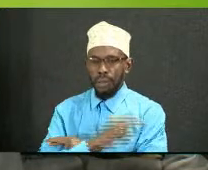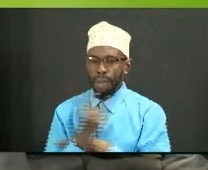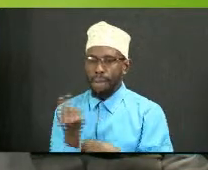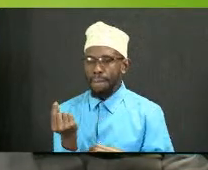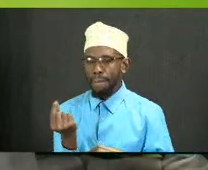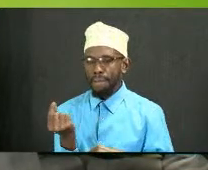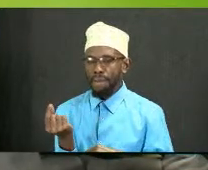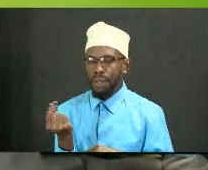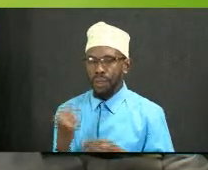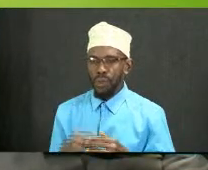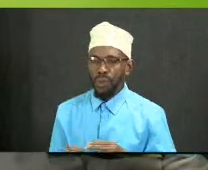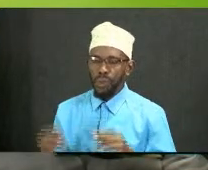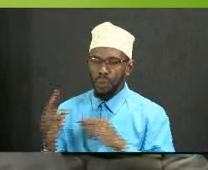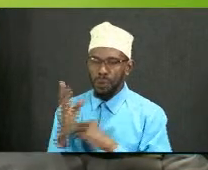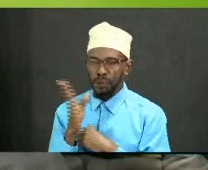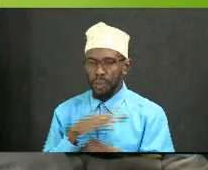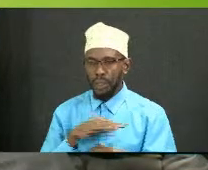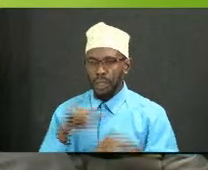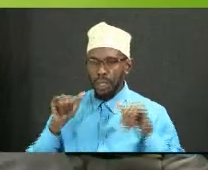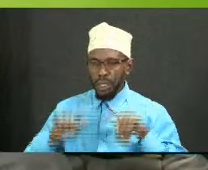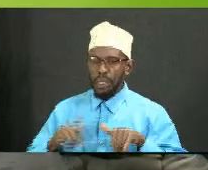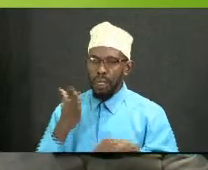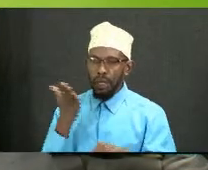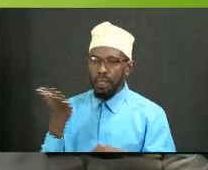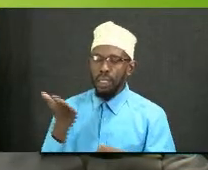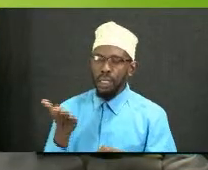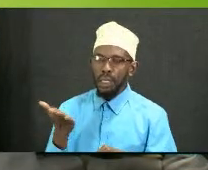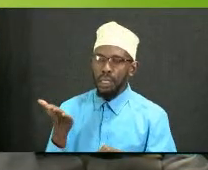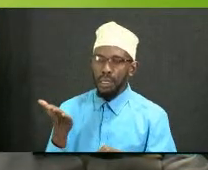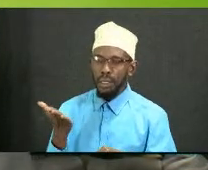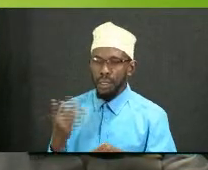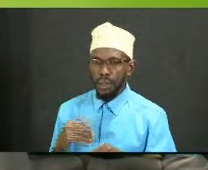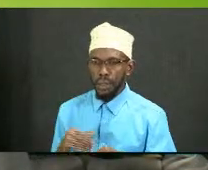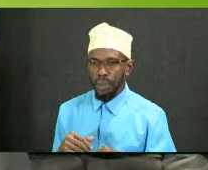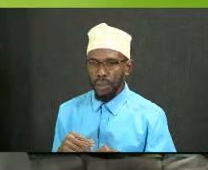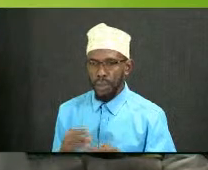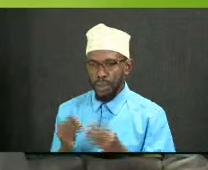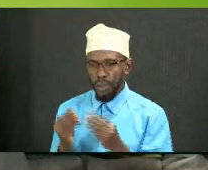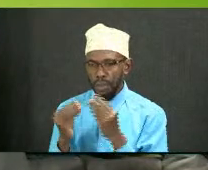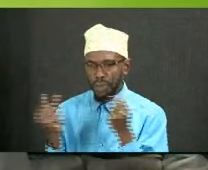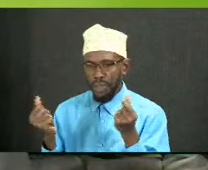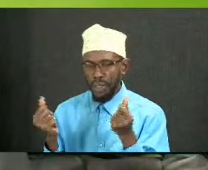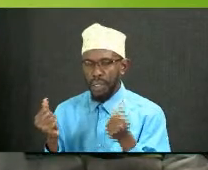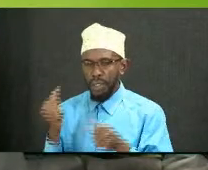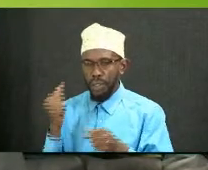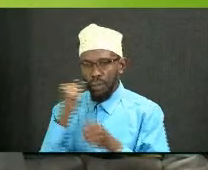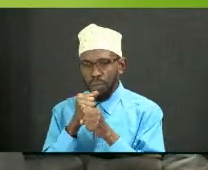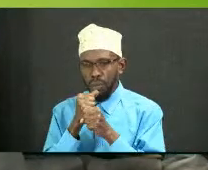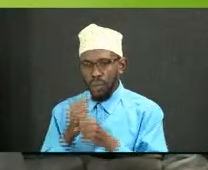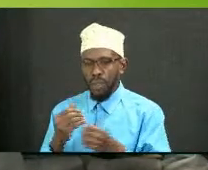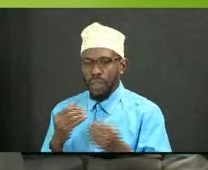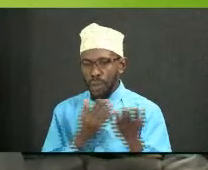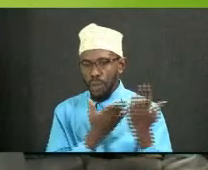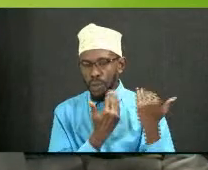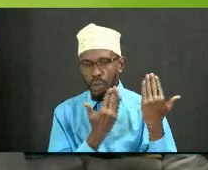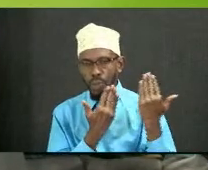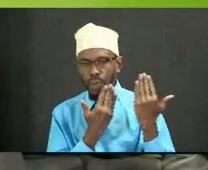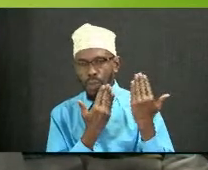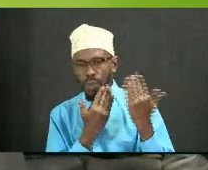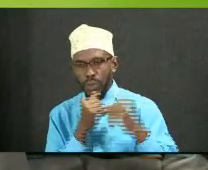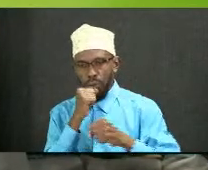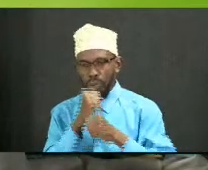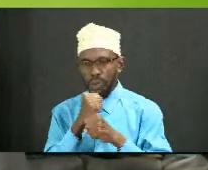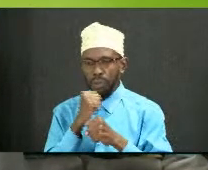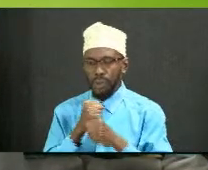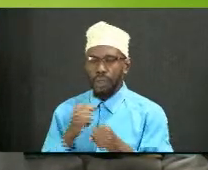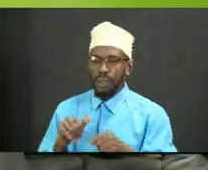mafupi. Nafahamika kama Muhammad Chakombo, usiende mbali, tunarudi na suluhu ambazo tunafaa kuzitarajia au